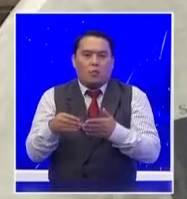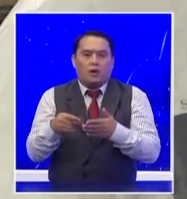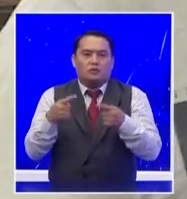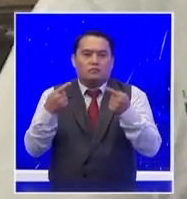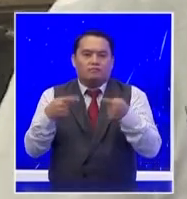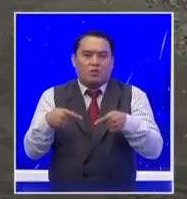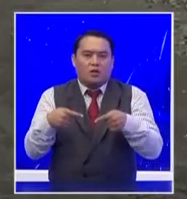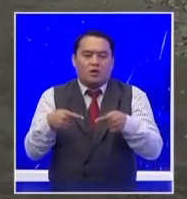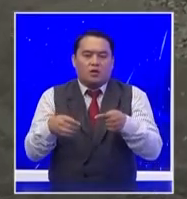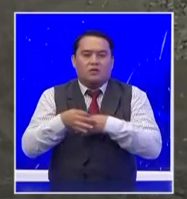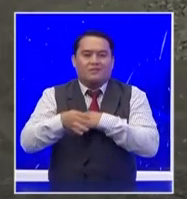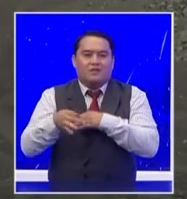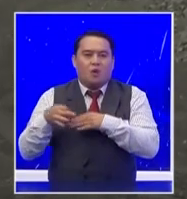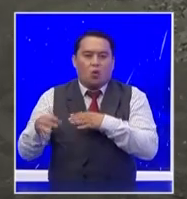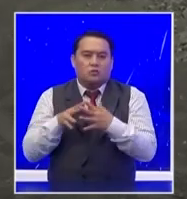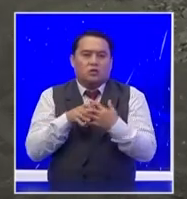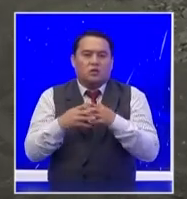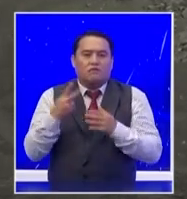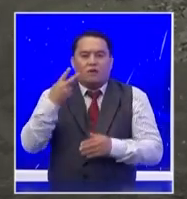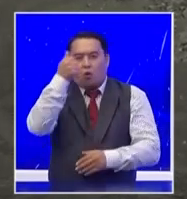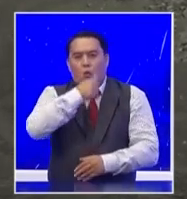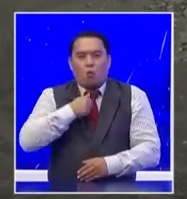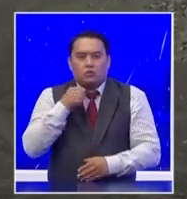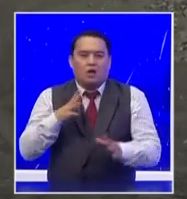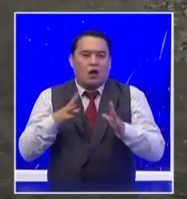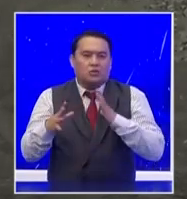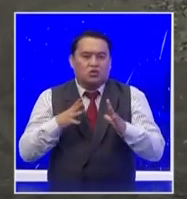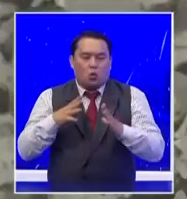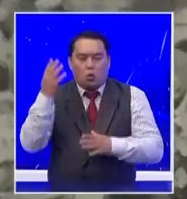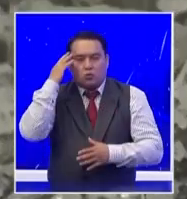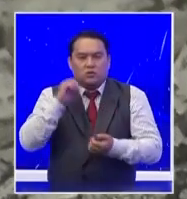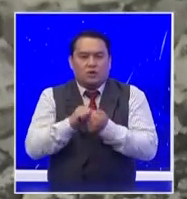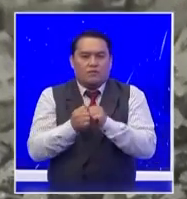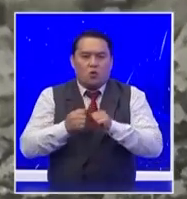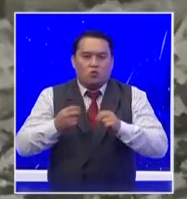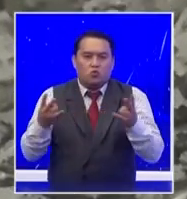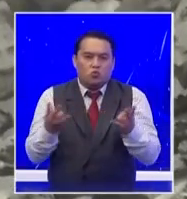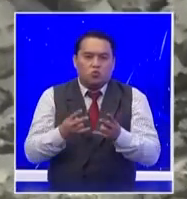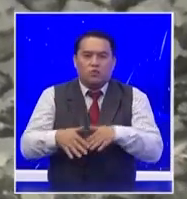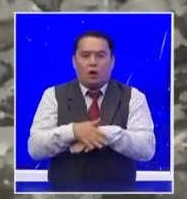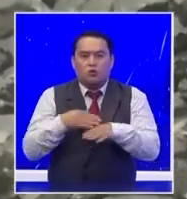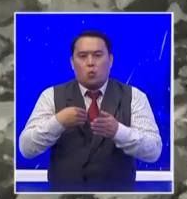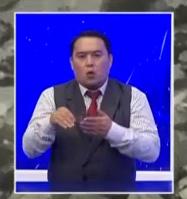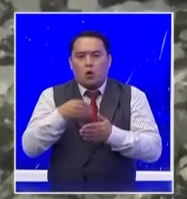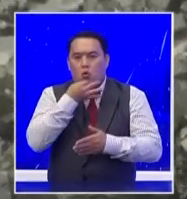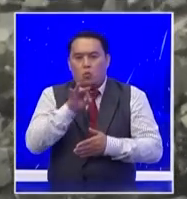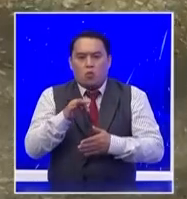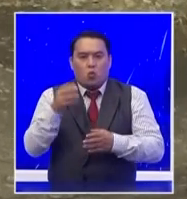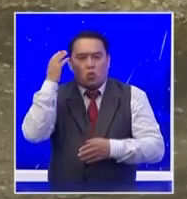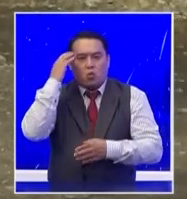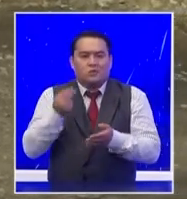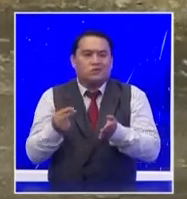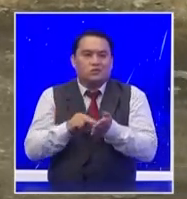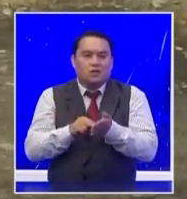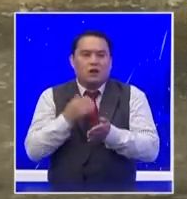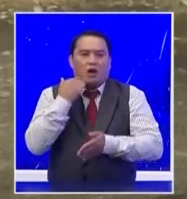только иногородние. Напомним, 2 года назад в области имел место ажиотаж с углем. Первые холода вынудили население покупать любой уголь, невзирая на его цену